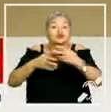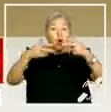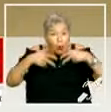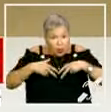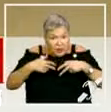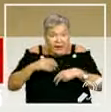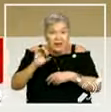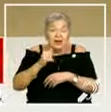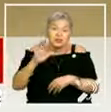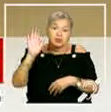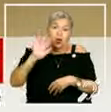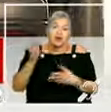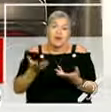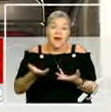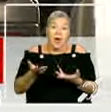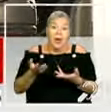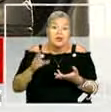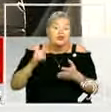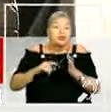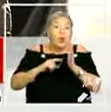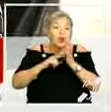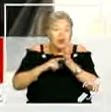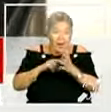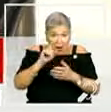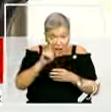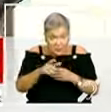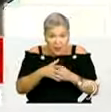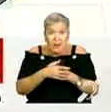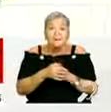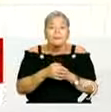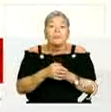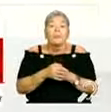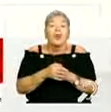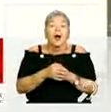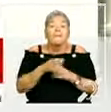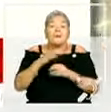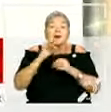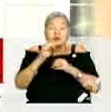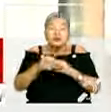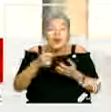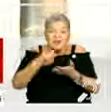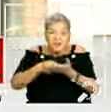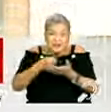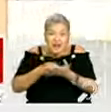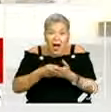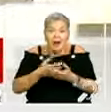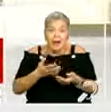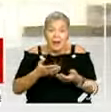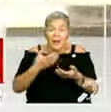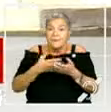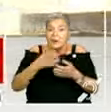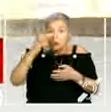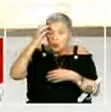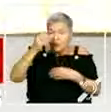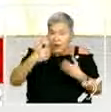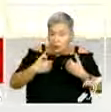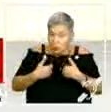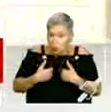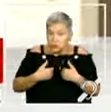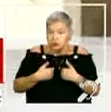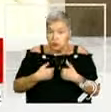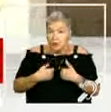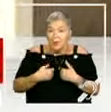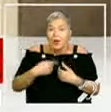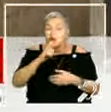și Republica Moldova și va prezenta Marcel Ciolacu Ursulei von der Leyen măsurile fiscale. Pentru guvernul de la București este